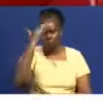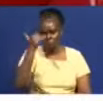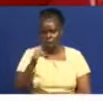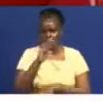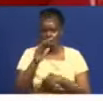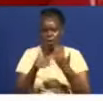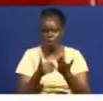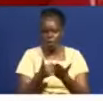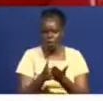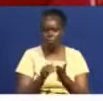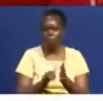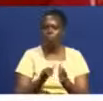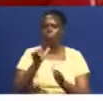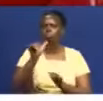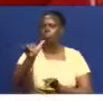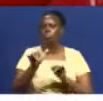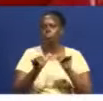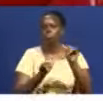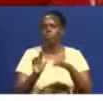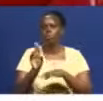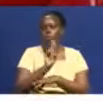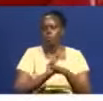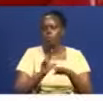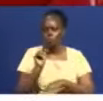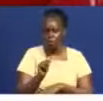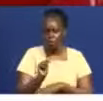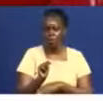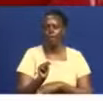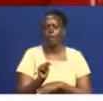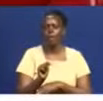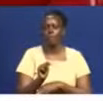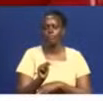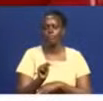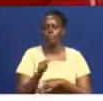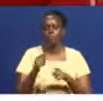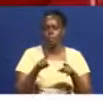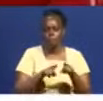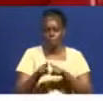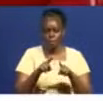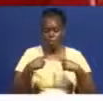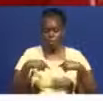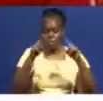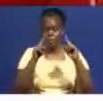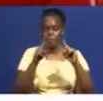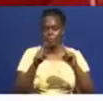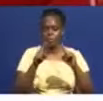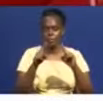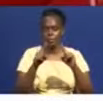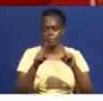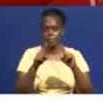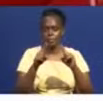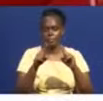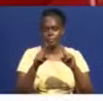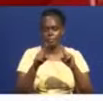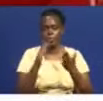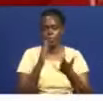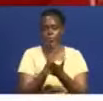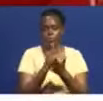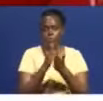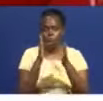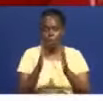ndege zote ili utalii uweze kushamiri katika majimbo yetu. Hakuna mtu mwenye njaa,